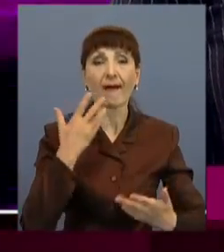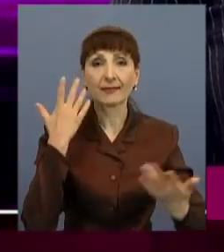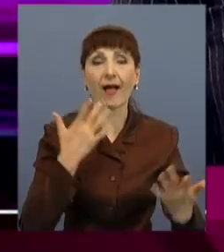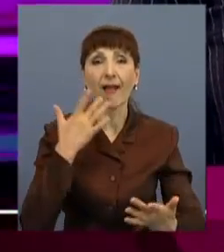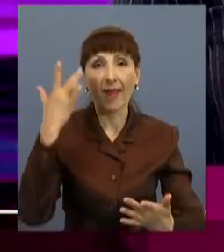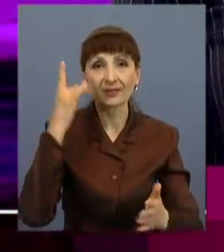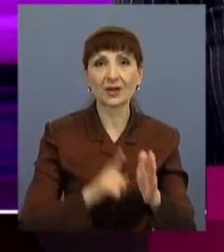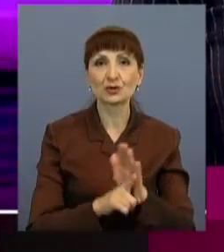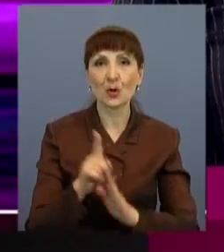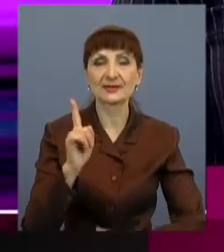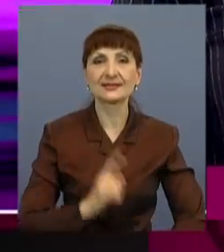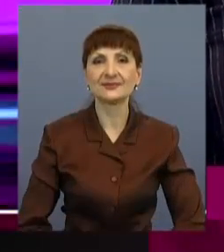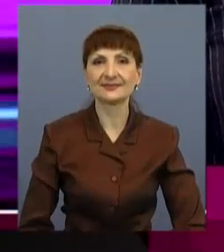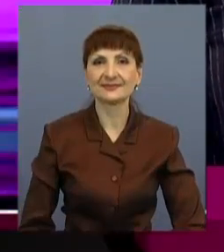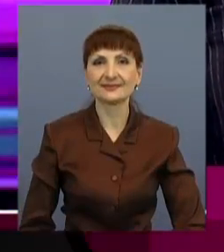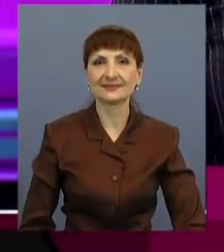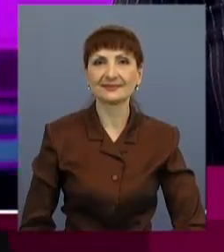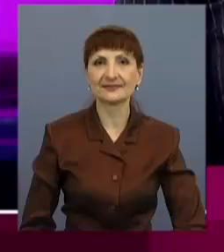лето.